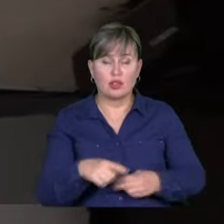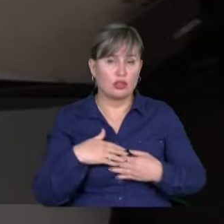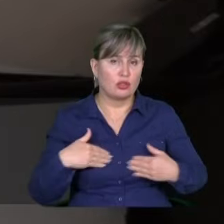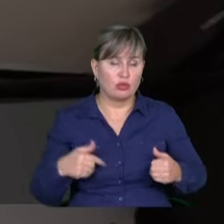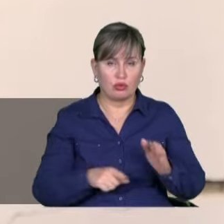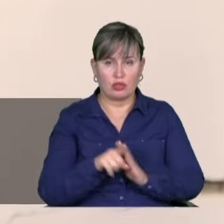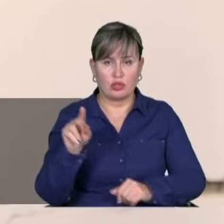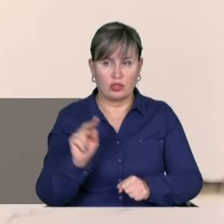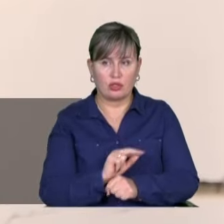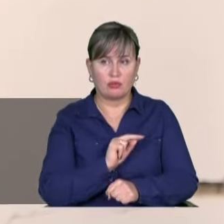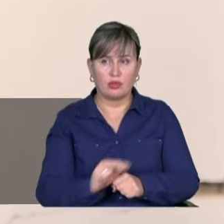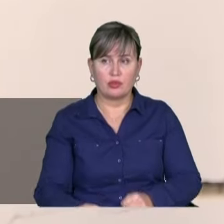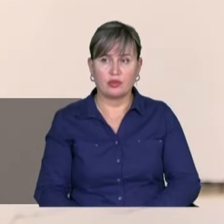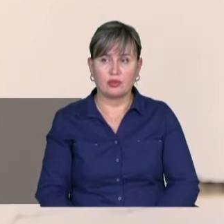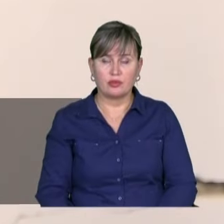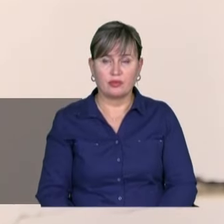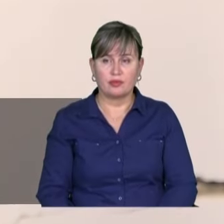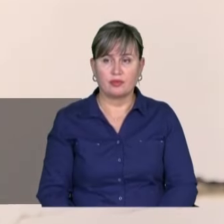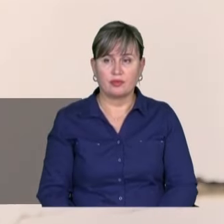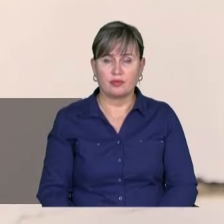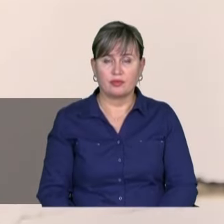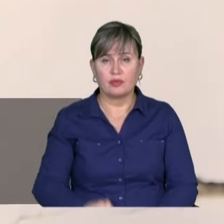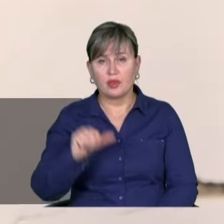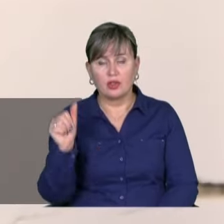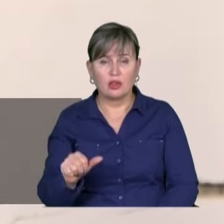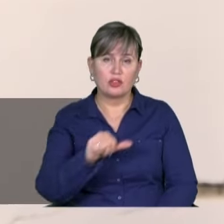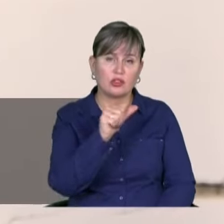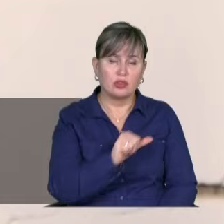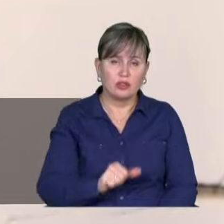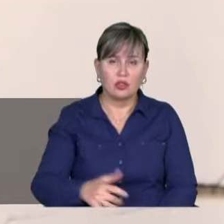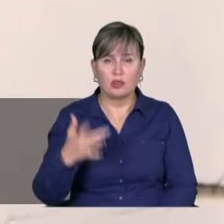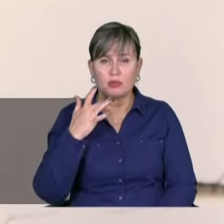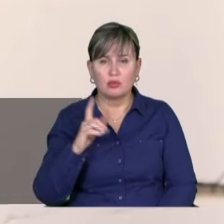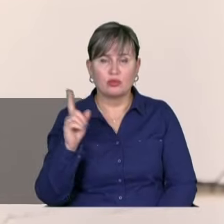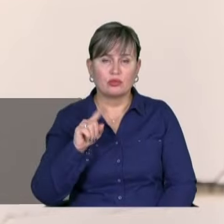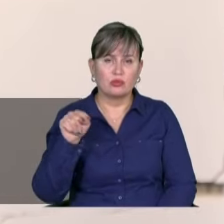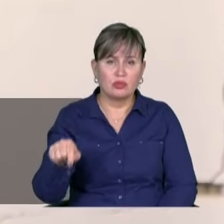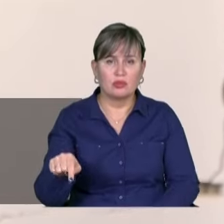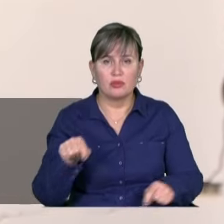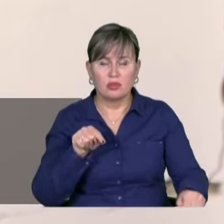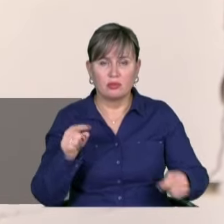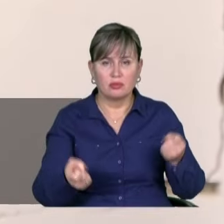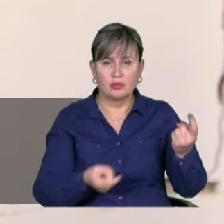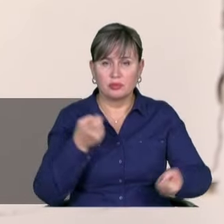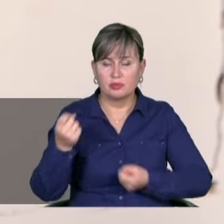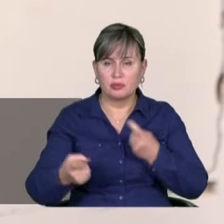начать ремонт. То там трещины дают, везде постоянно какие-то просадки, осадки дома. То в одном месте